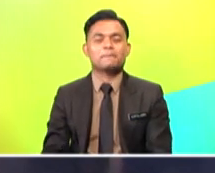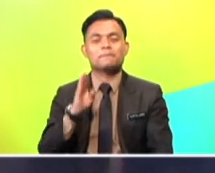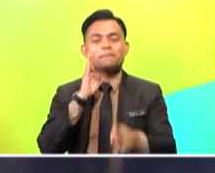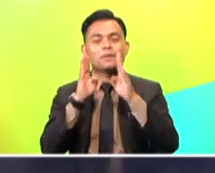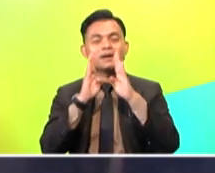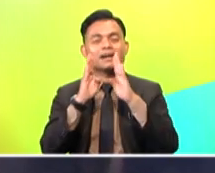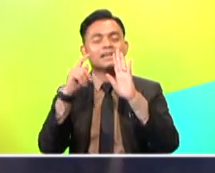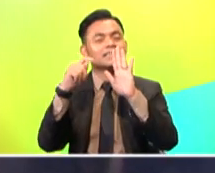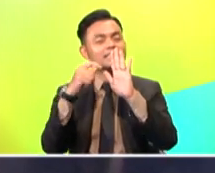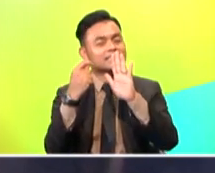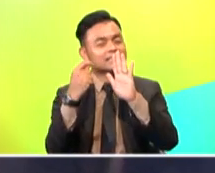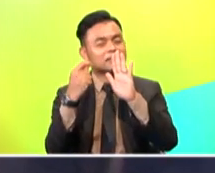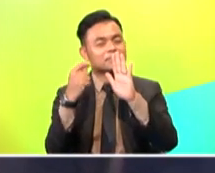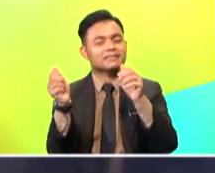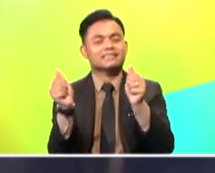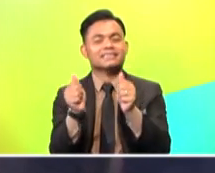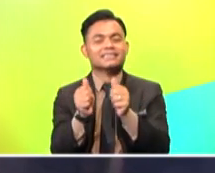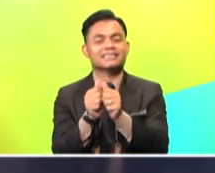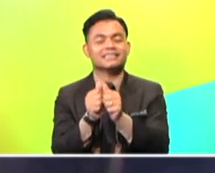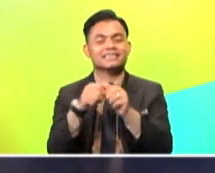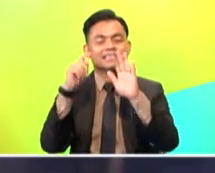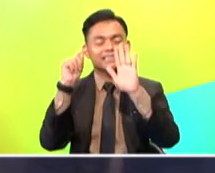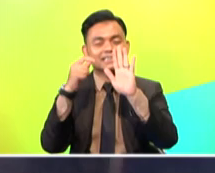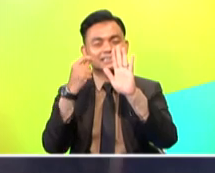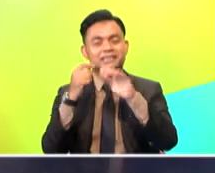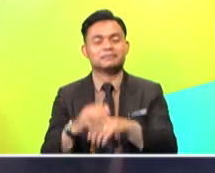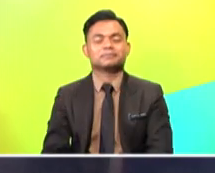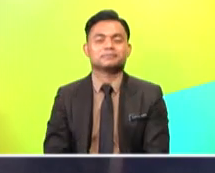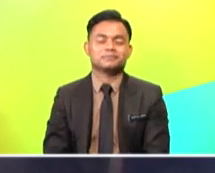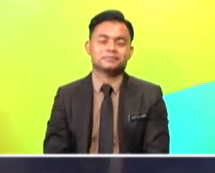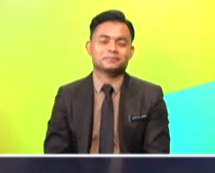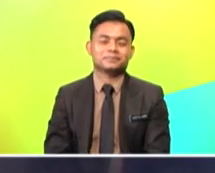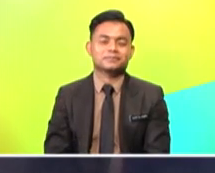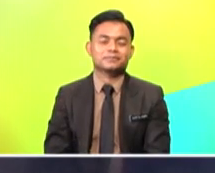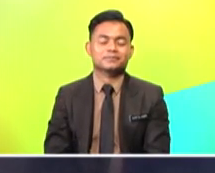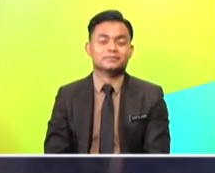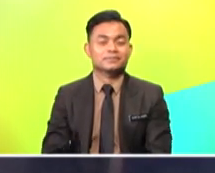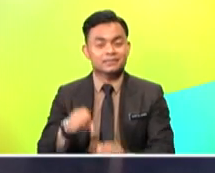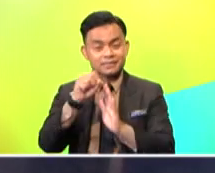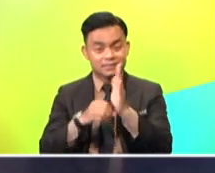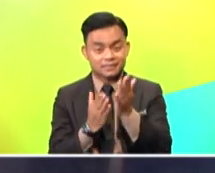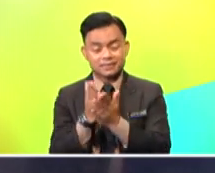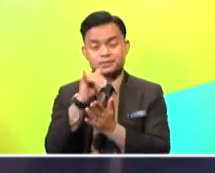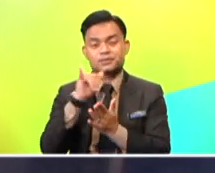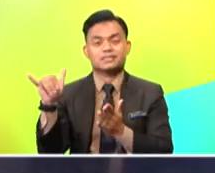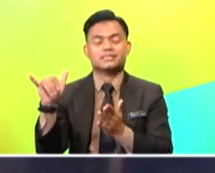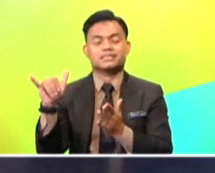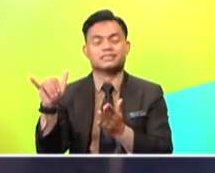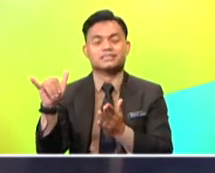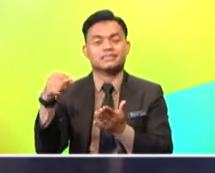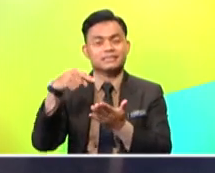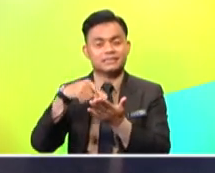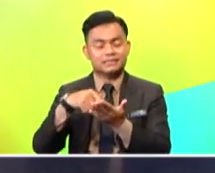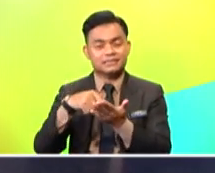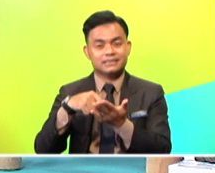Kalau ada jiran kita boleh berborak lah cikgu. Betul. Okey, baik. Faham. Okey, seterusnya. Okey, ini